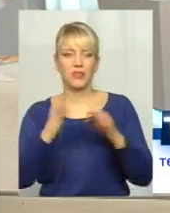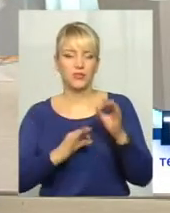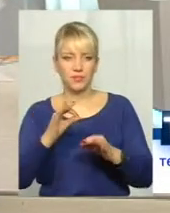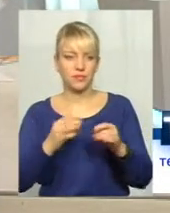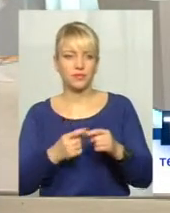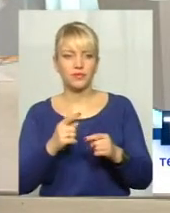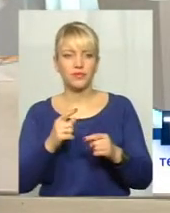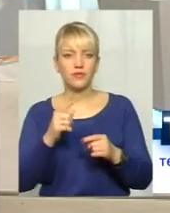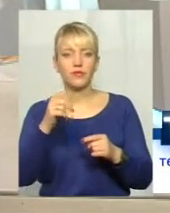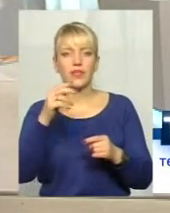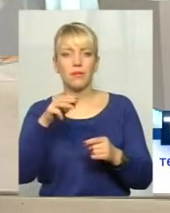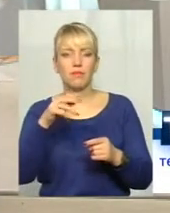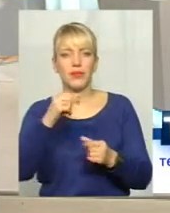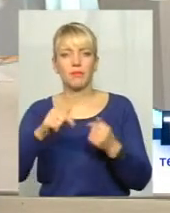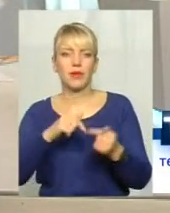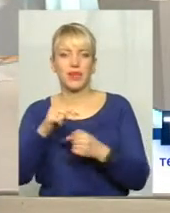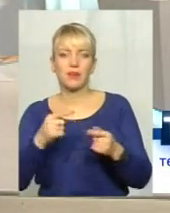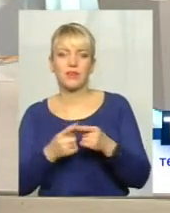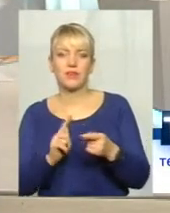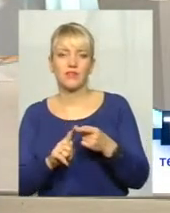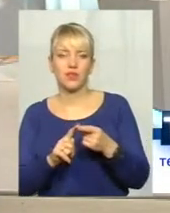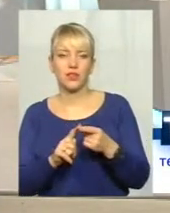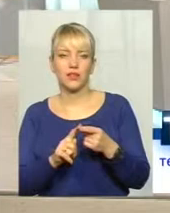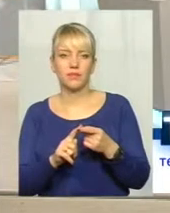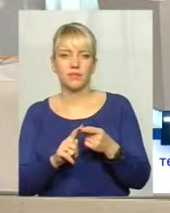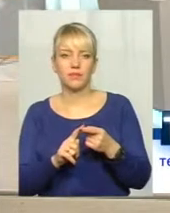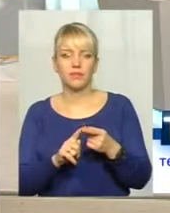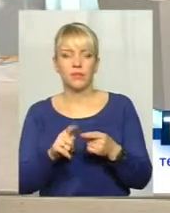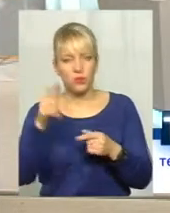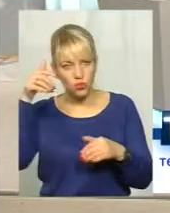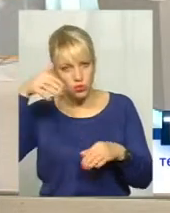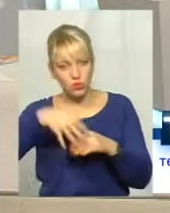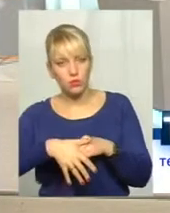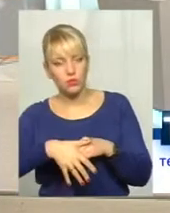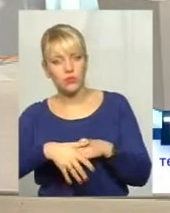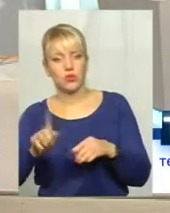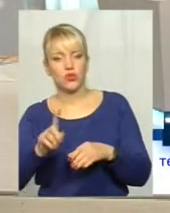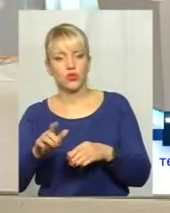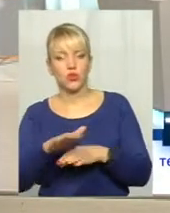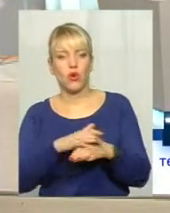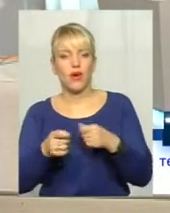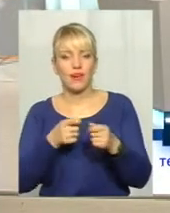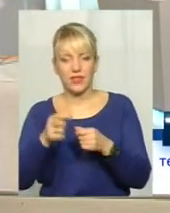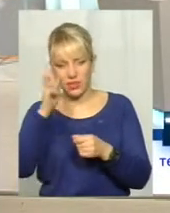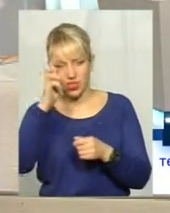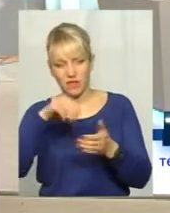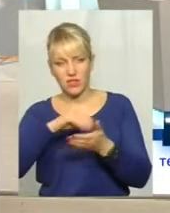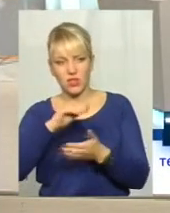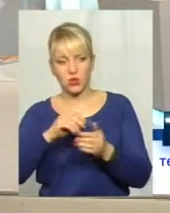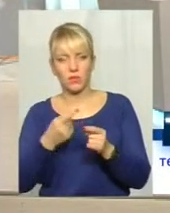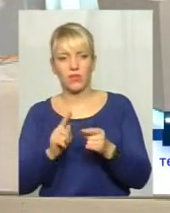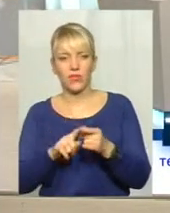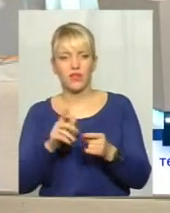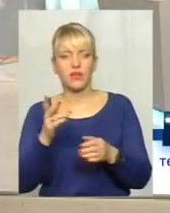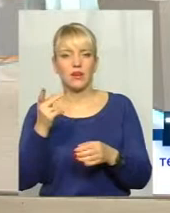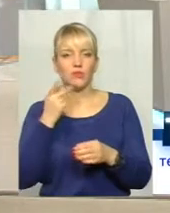Тобто підприємці, це в основному за рахунок дрібних підприємців, які зрозуміли, що ринок державних закупівель є великим, він є постійно